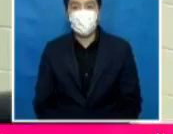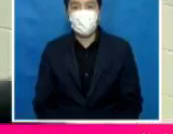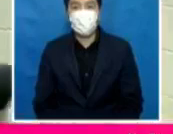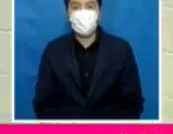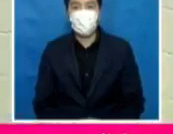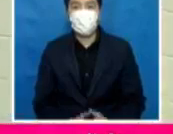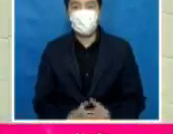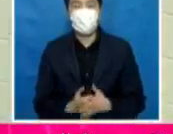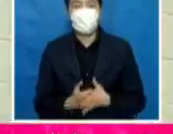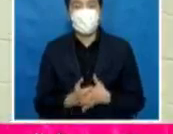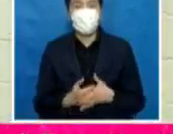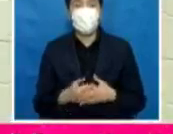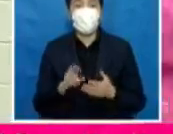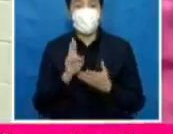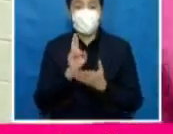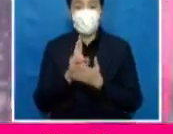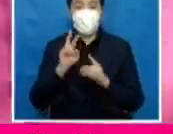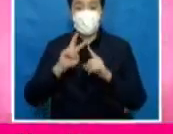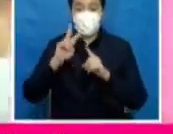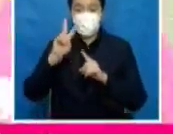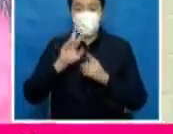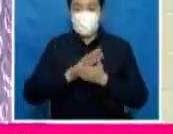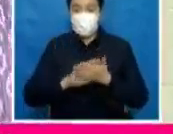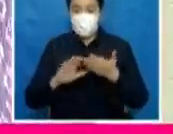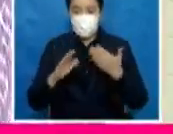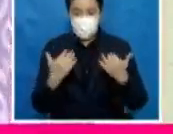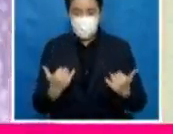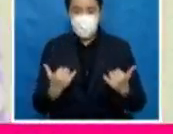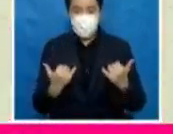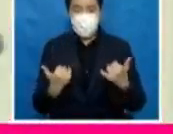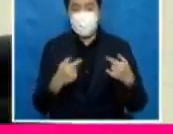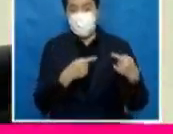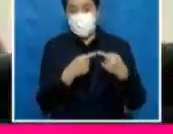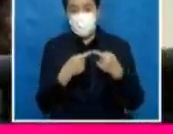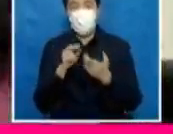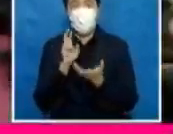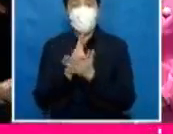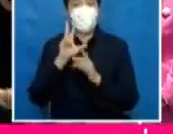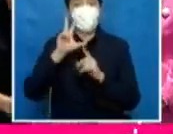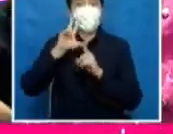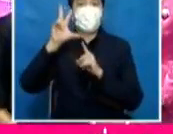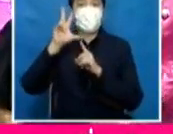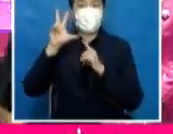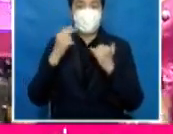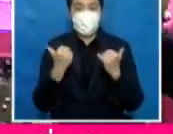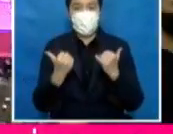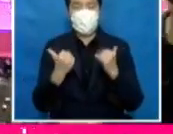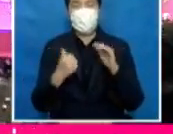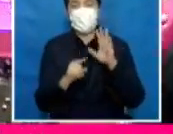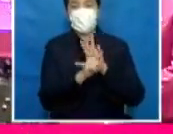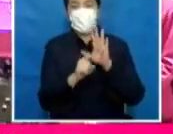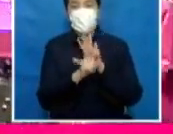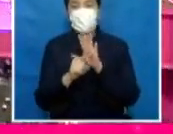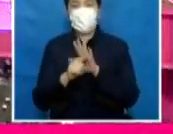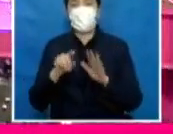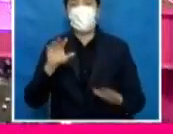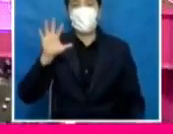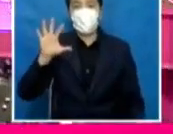ได้ทำการออกรางวัลอันดับที่2เรียบร้อยแล้วต่อไปจะทำการออกรางวัลอันดับที่3ออก5ครั้ง